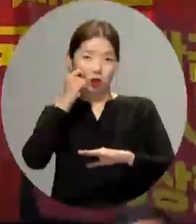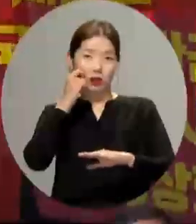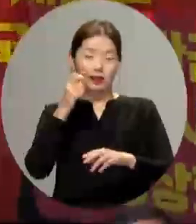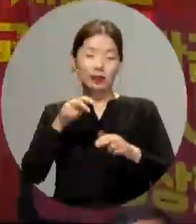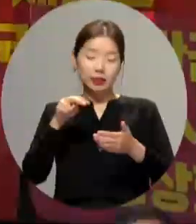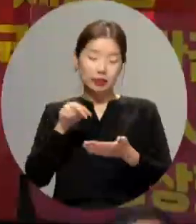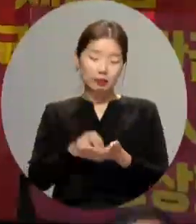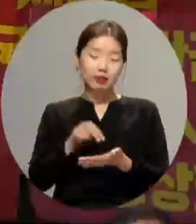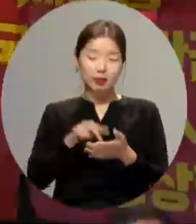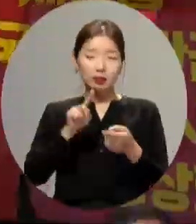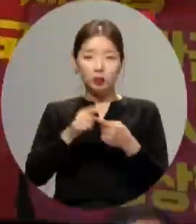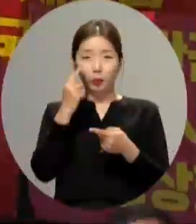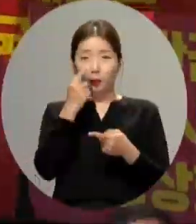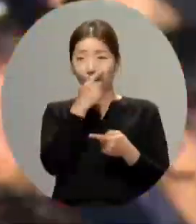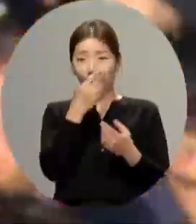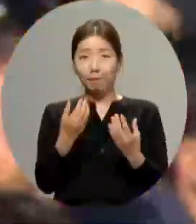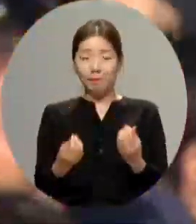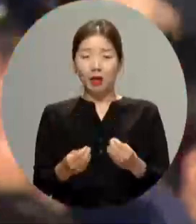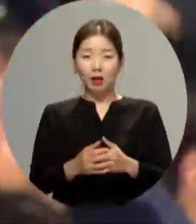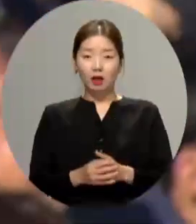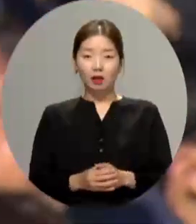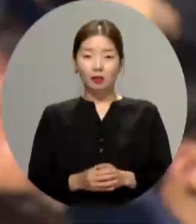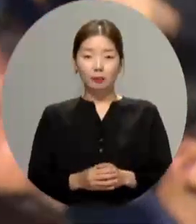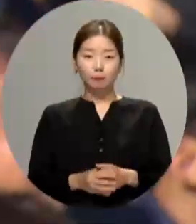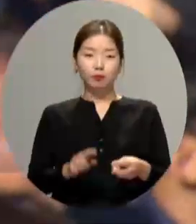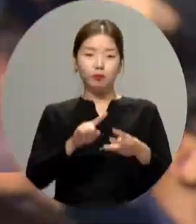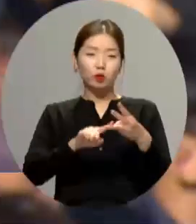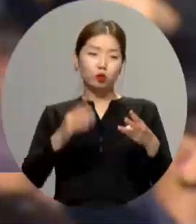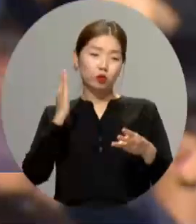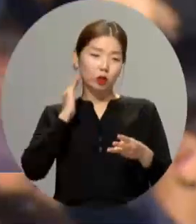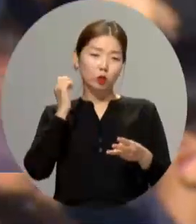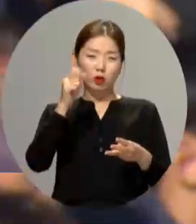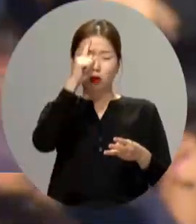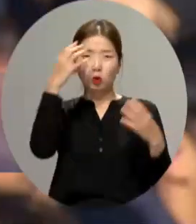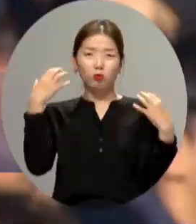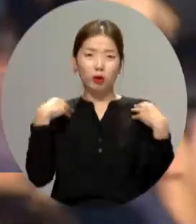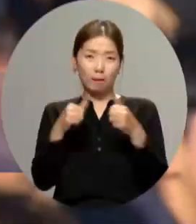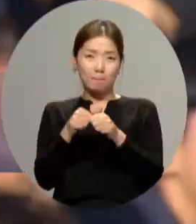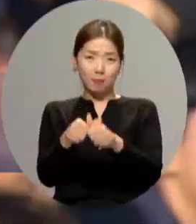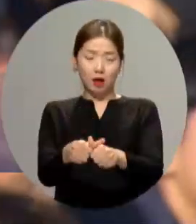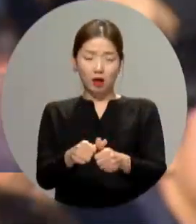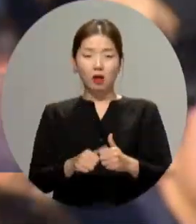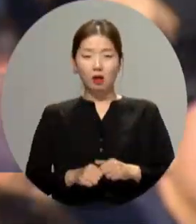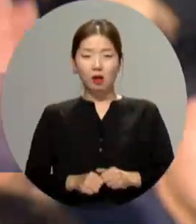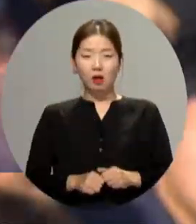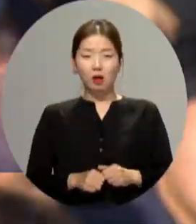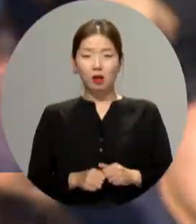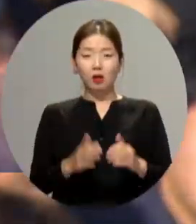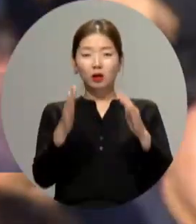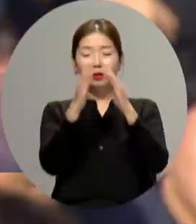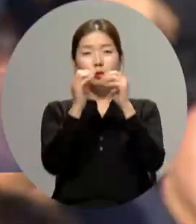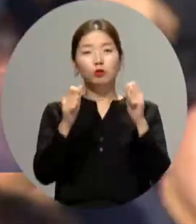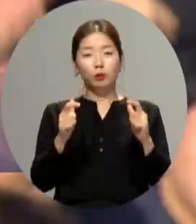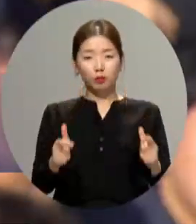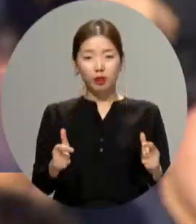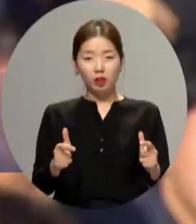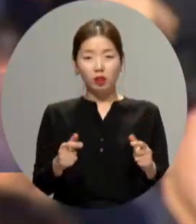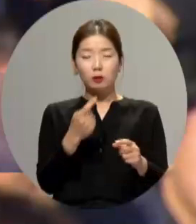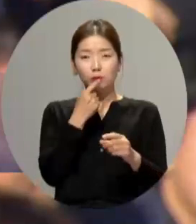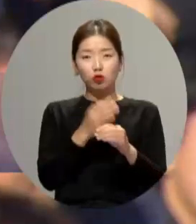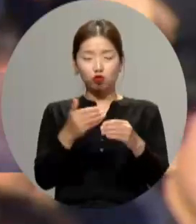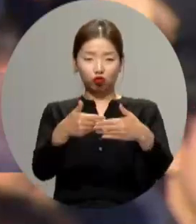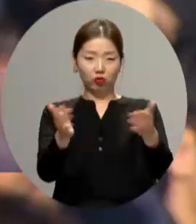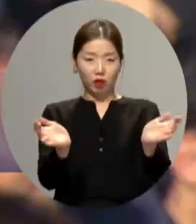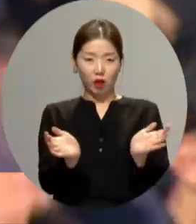기존 입장을 재확인했습니다. 윤석열 대통령과 정부에게 경고합니다. 정부 도민과 그리고